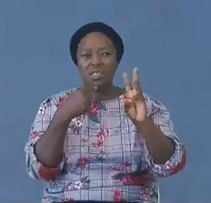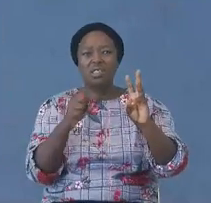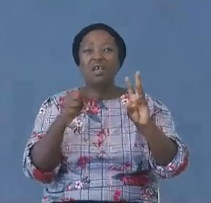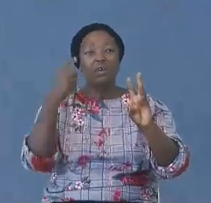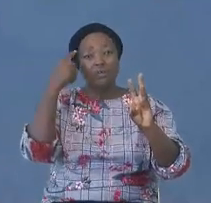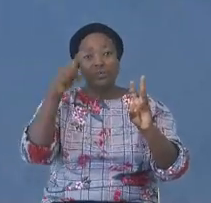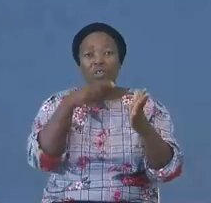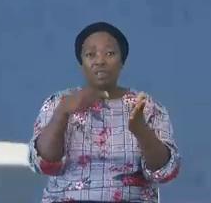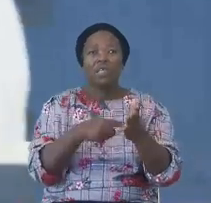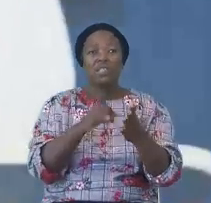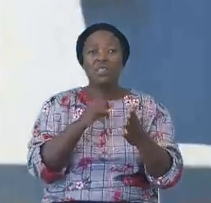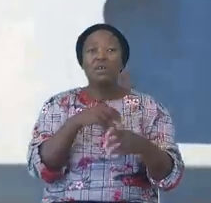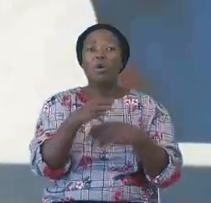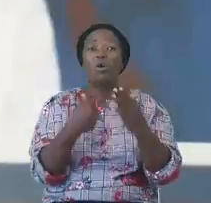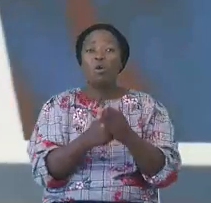plaintes?